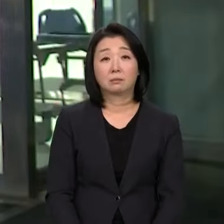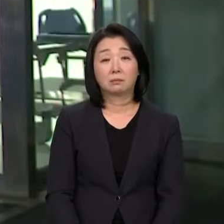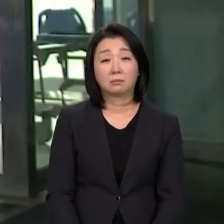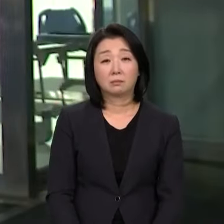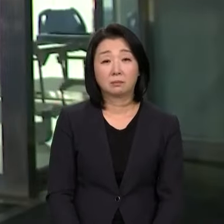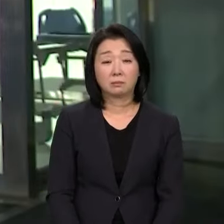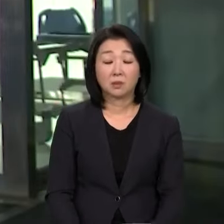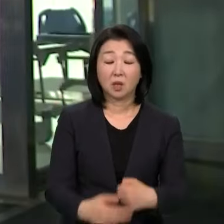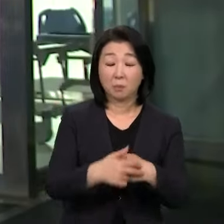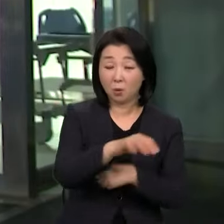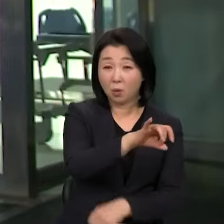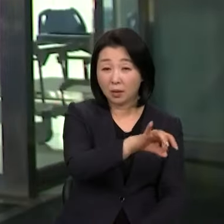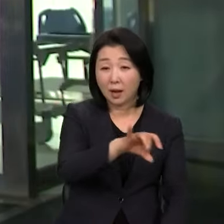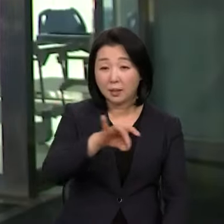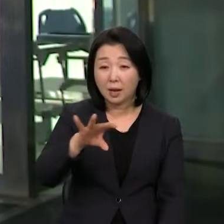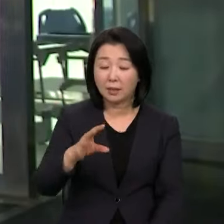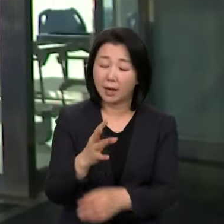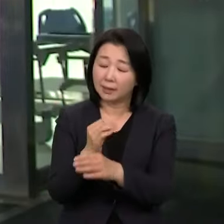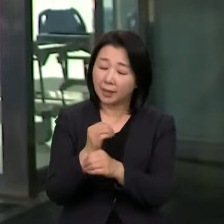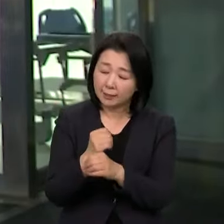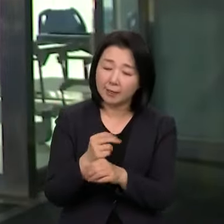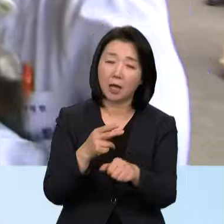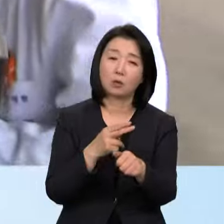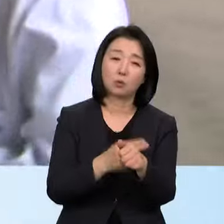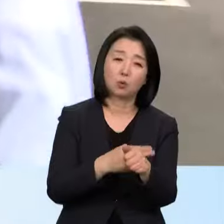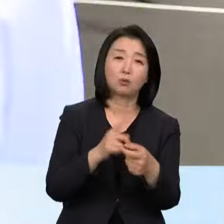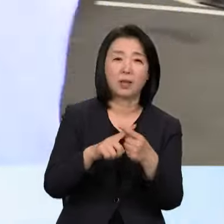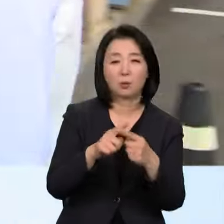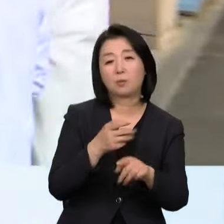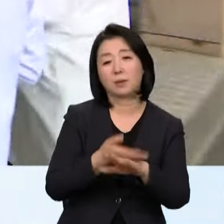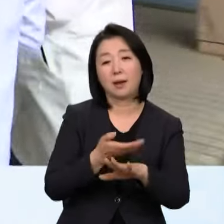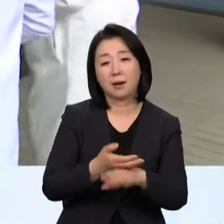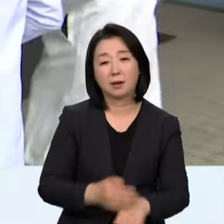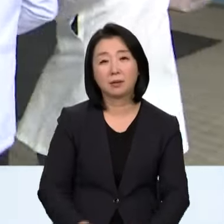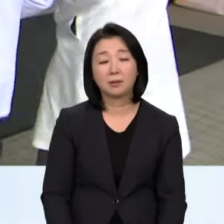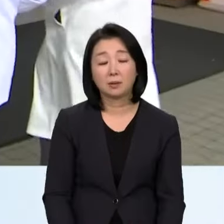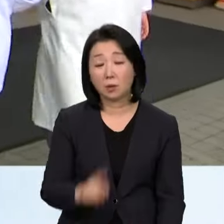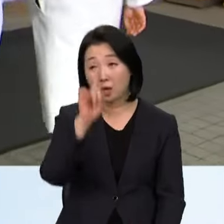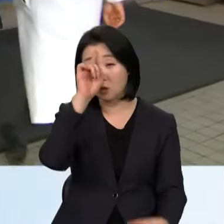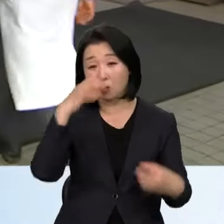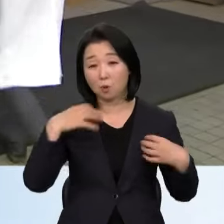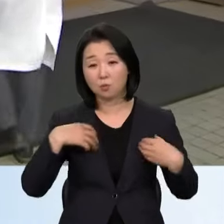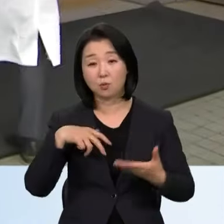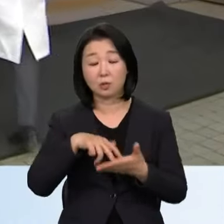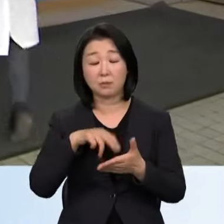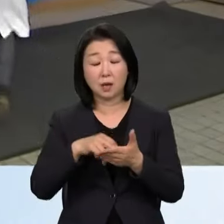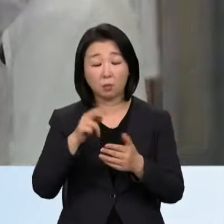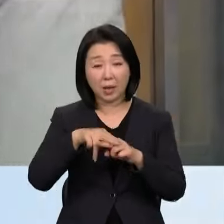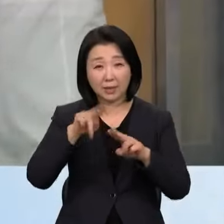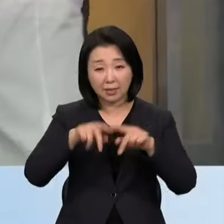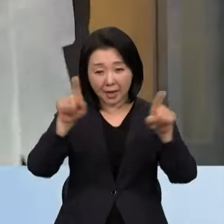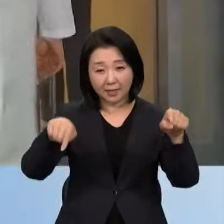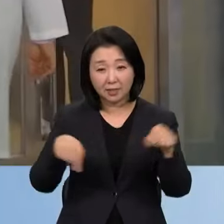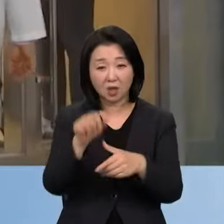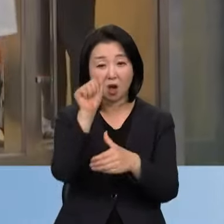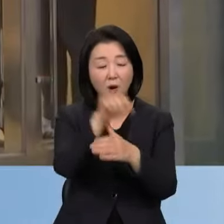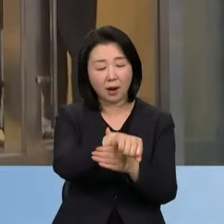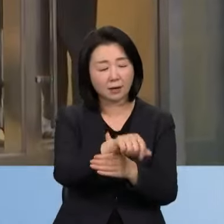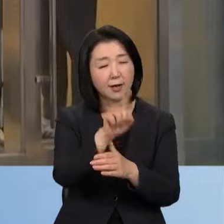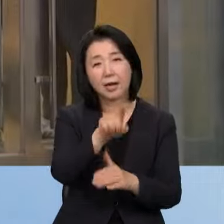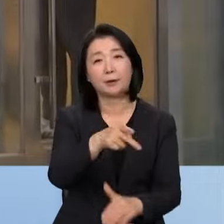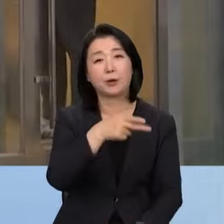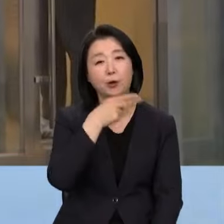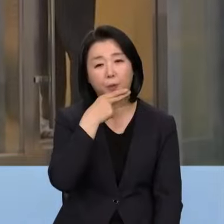네, 병원별로, 시기별로, 교수별로 조금씩 다릅니다. 일단 정부는 아직 사직서가 수리된 교수는 거의